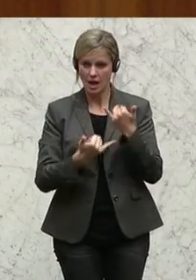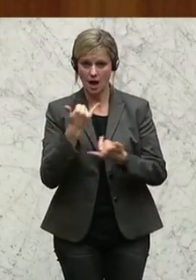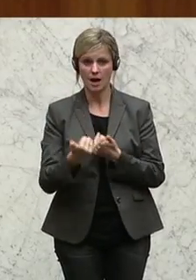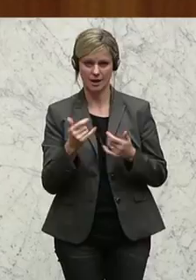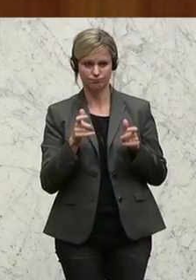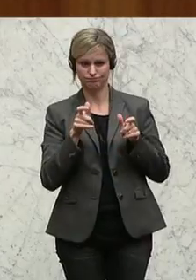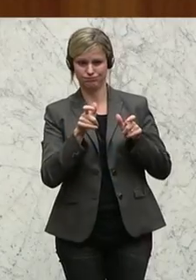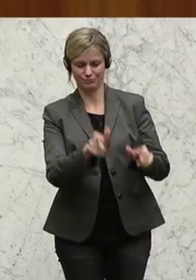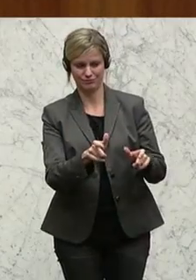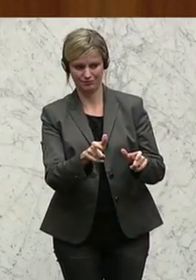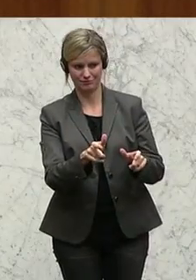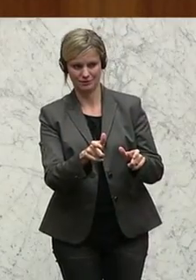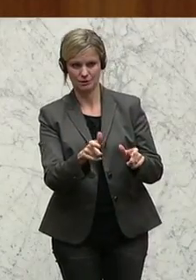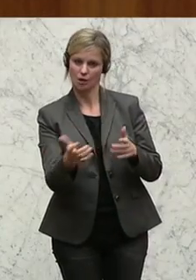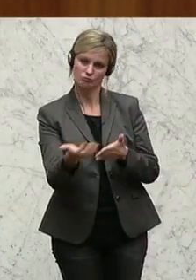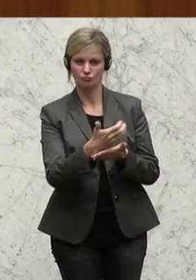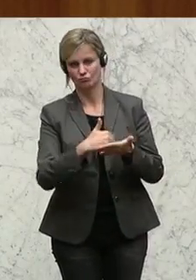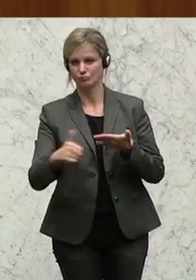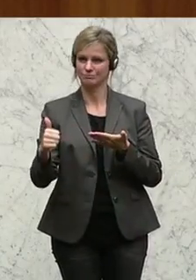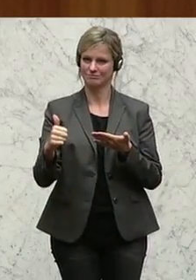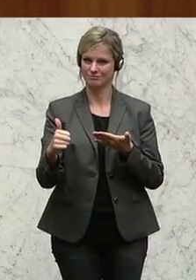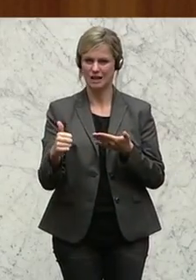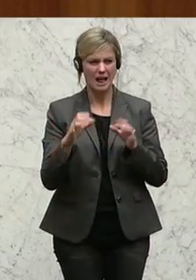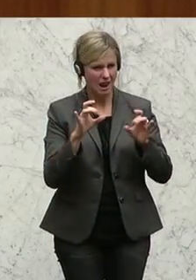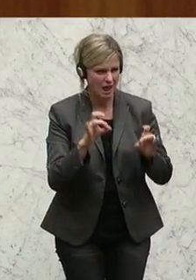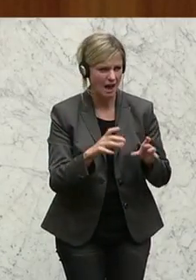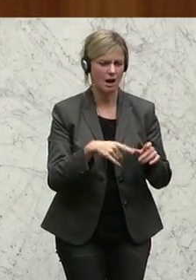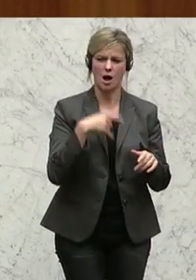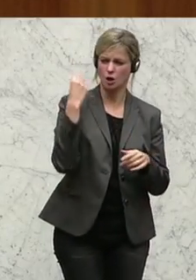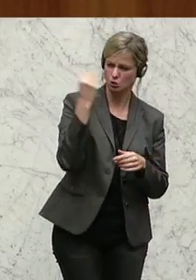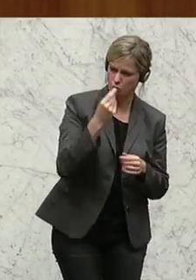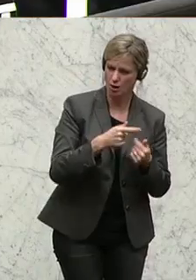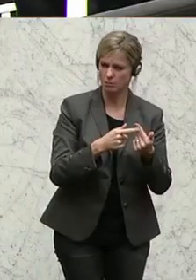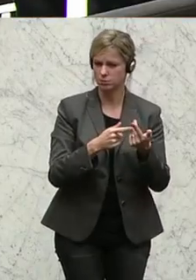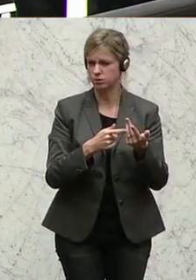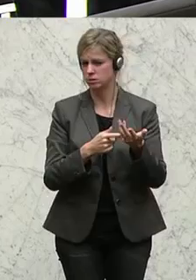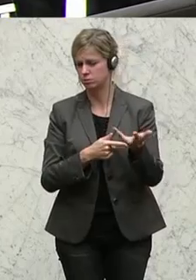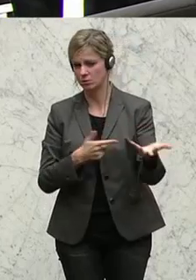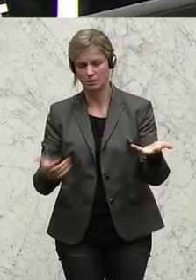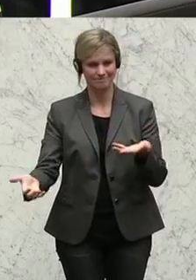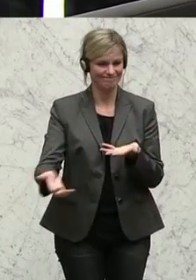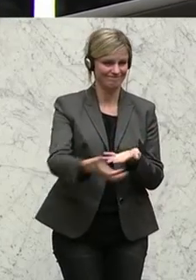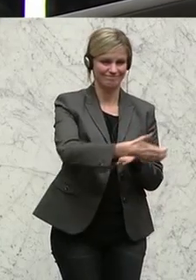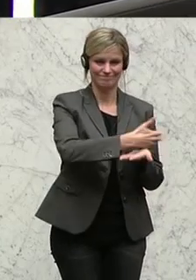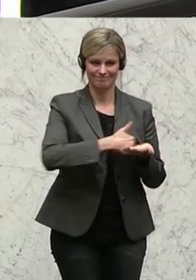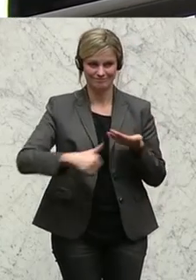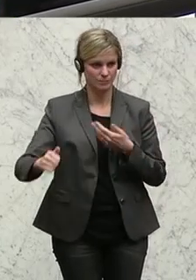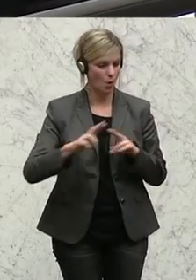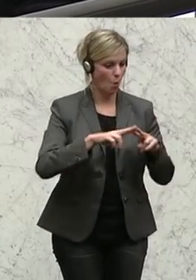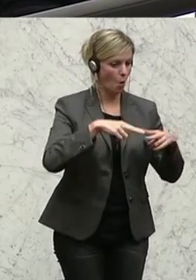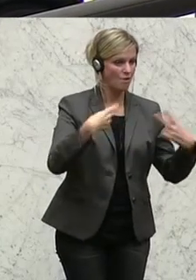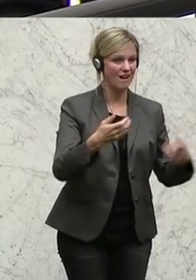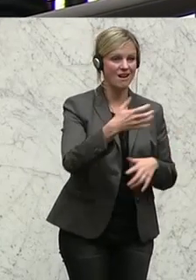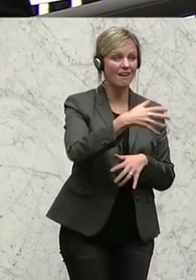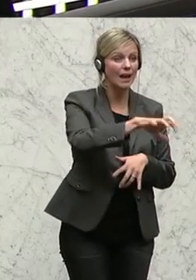wir brauchen für alle Schüler dieses Landes, für alle Lehrer, für alle Schulen. Das ist der Unfall in einer Regionalbank. Der ist uns passiert.